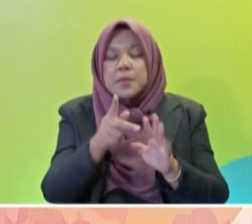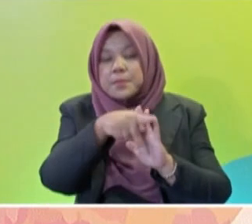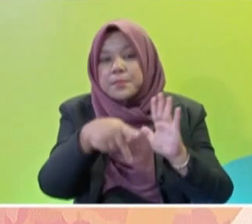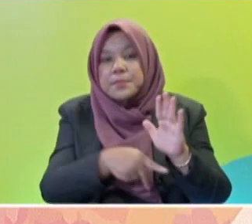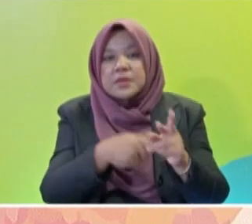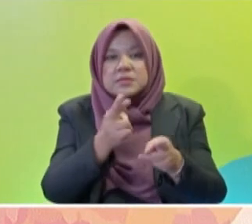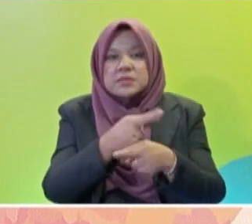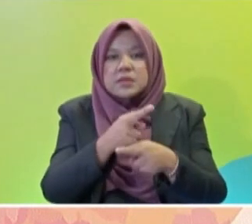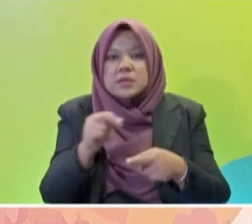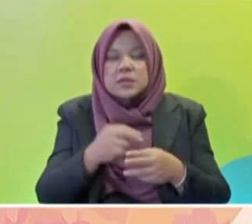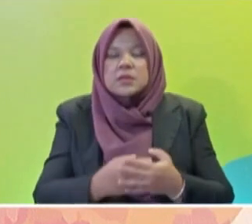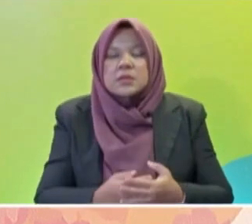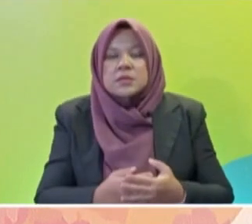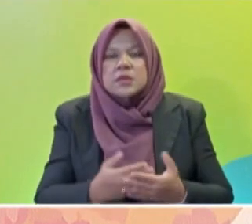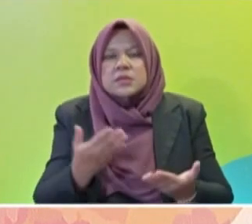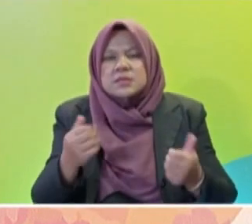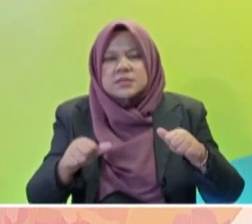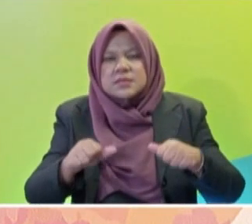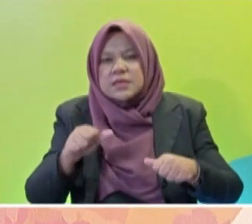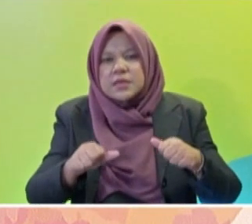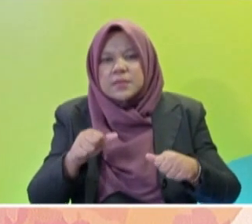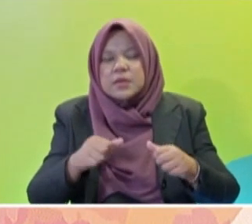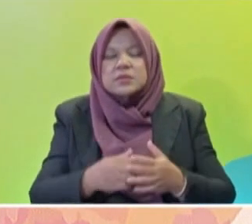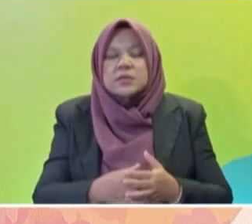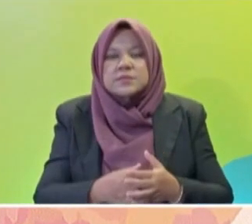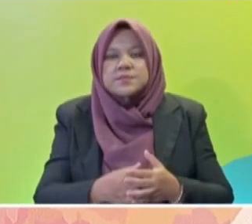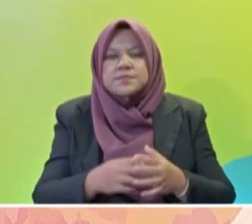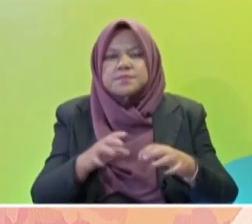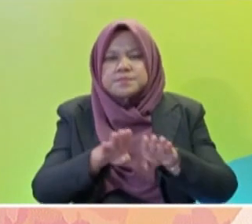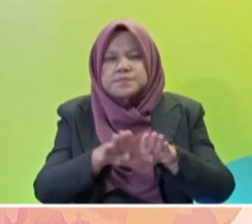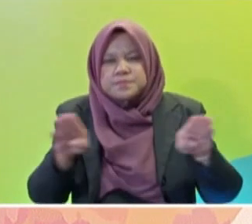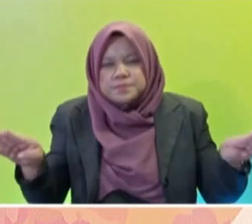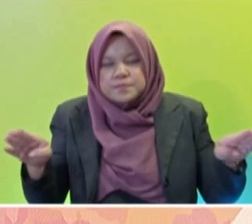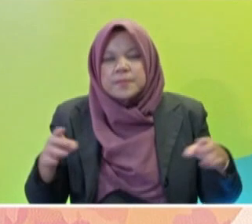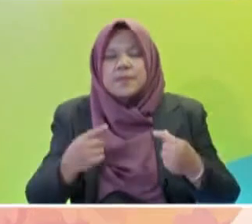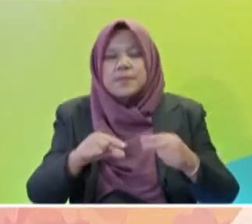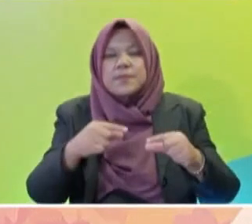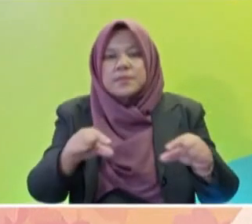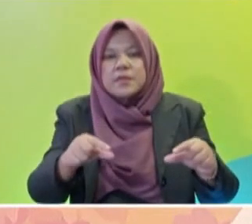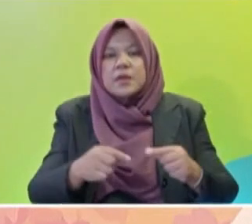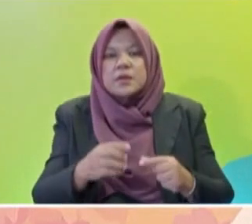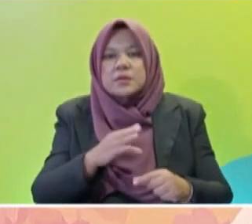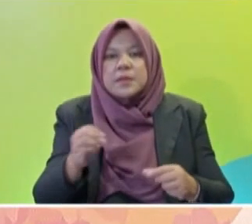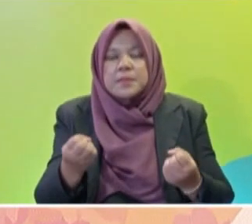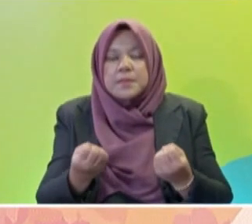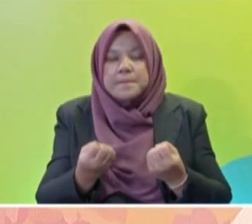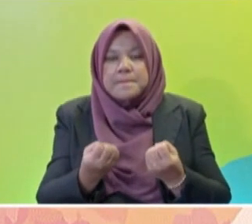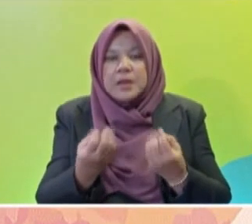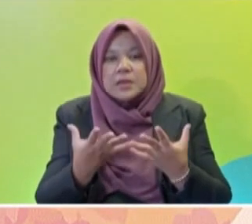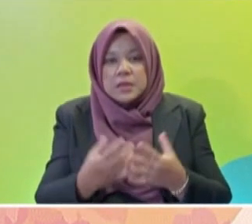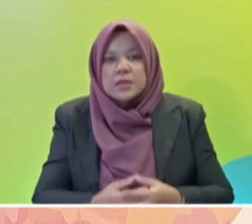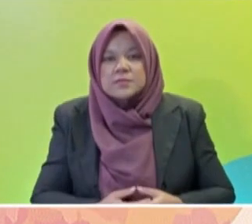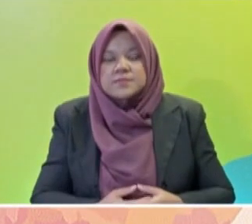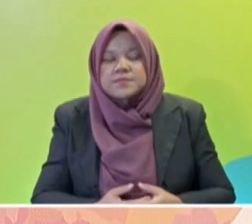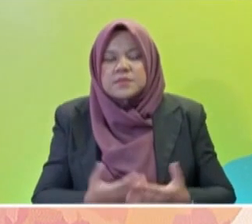keseimbangan Harmoni kesatuan penegasan kontras pergerakan ke berbagaian prinsip PK ini juga